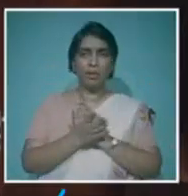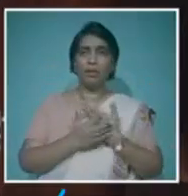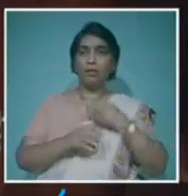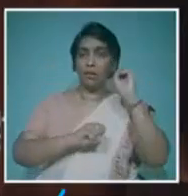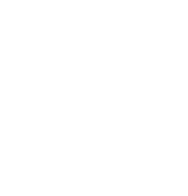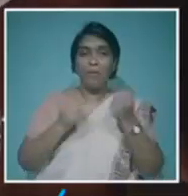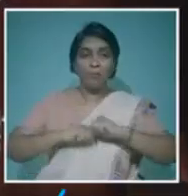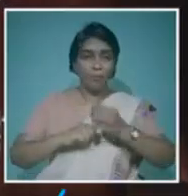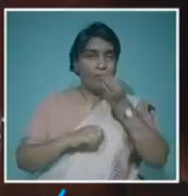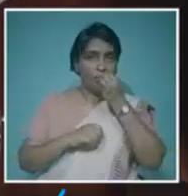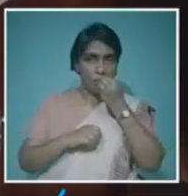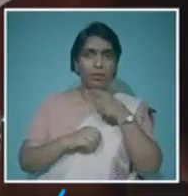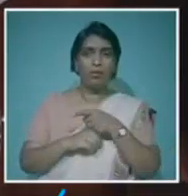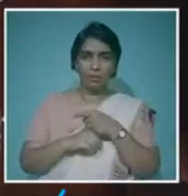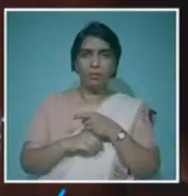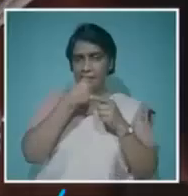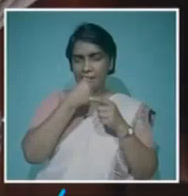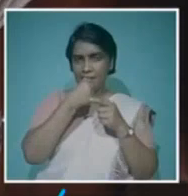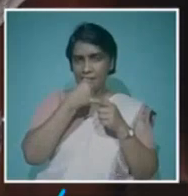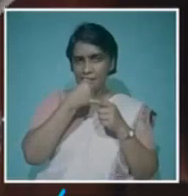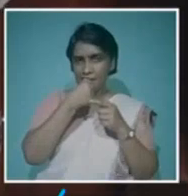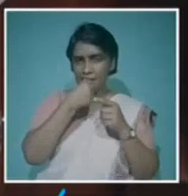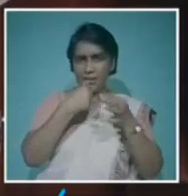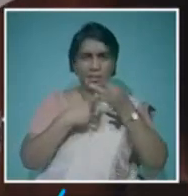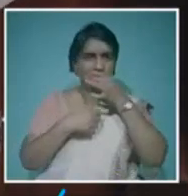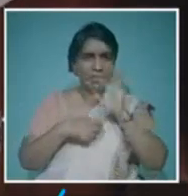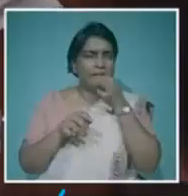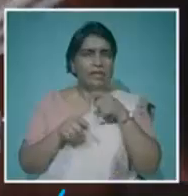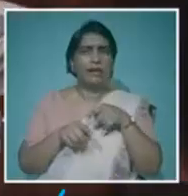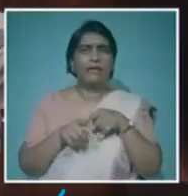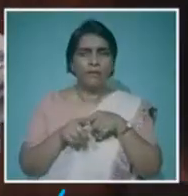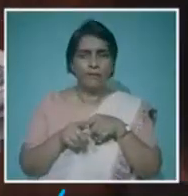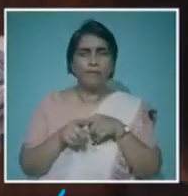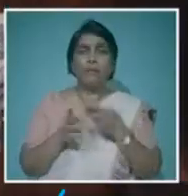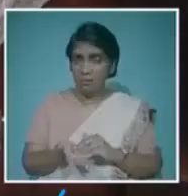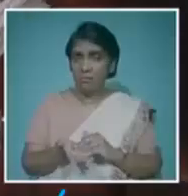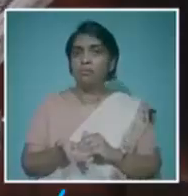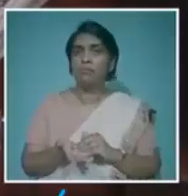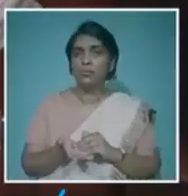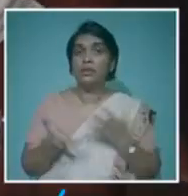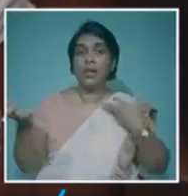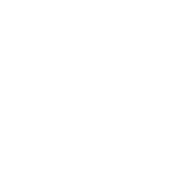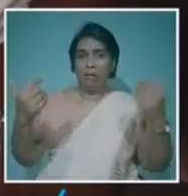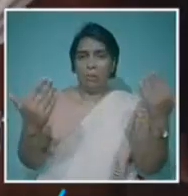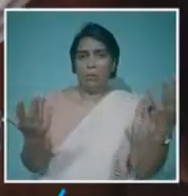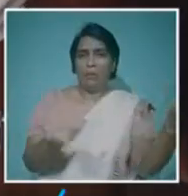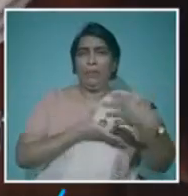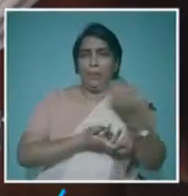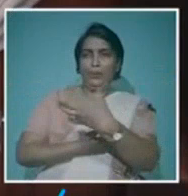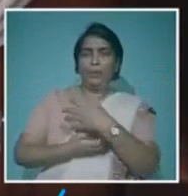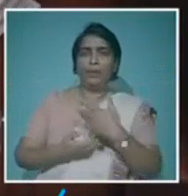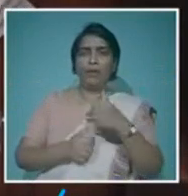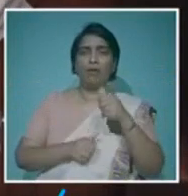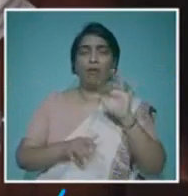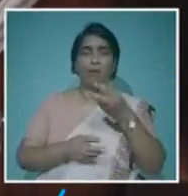ඇති ත්‍රිපෝෂවල මේක තියෙන ඇල්ෆා ට්‍රොක්සින් කියලා විෂකාරකයේ අඩංගුයි කියලා. ඒ නිසා නැවත මේවා එකතු කරනවයි කියලා. එතකොට දැන් මේවා